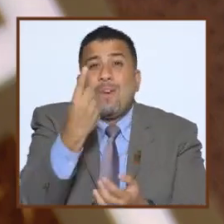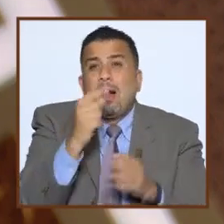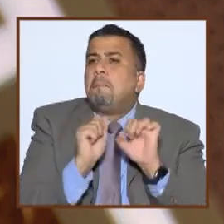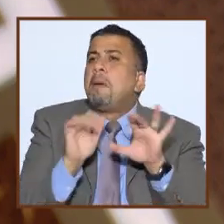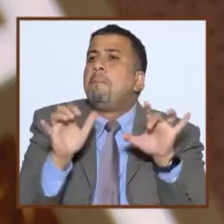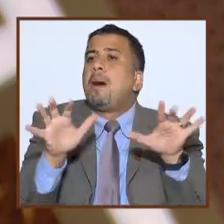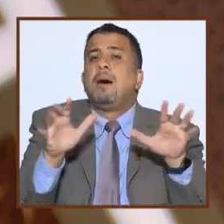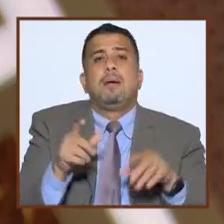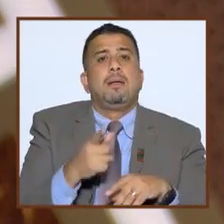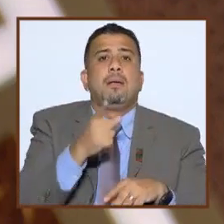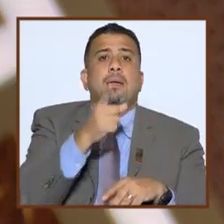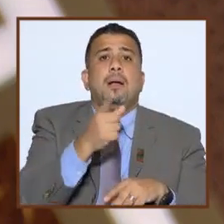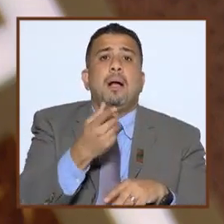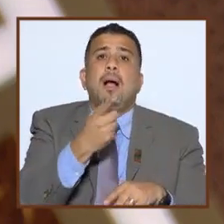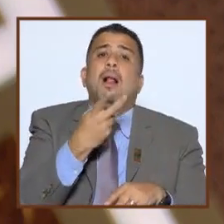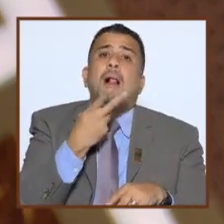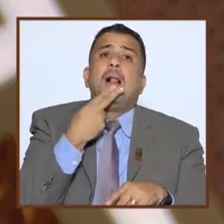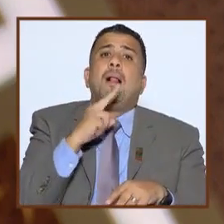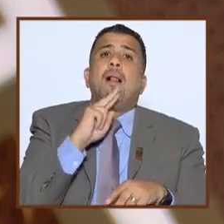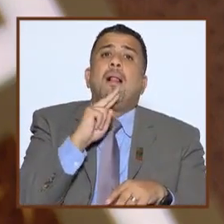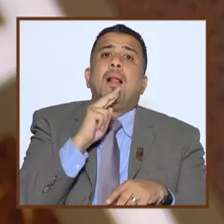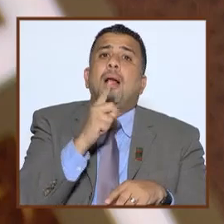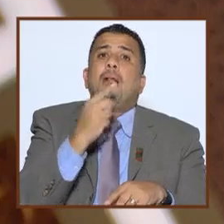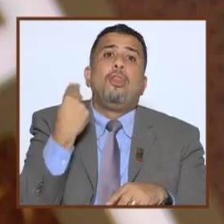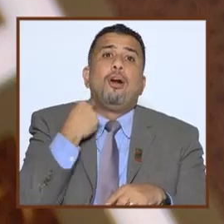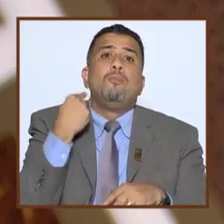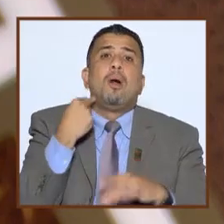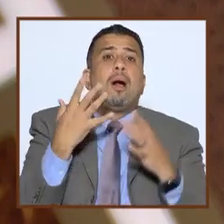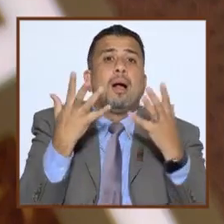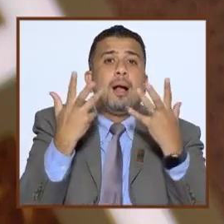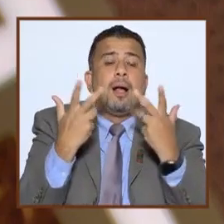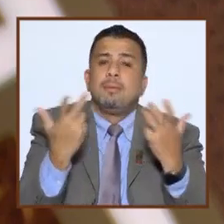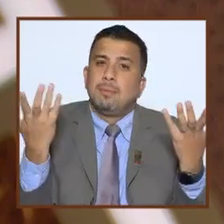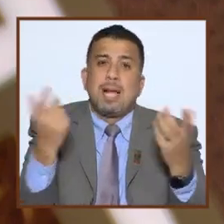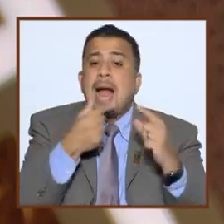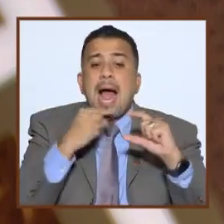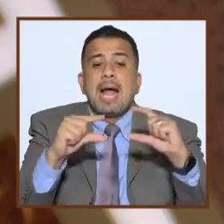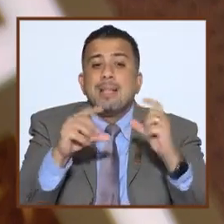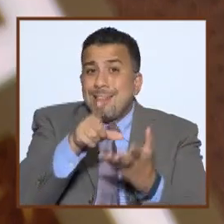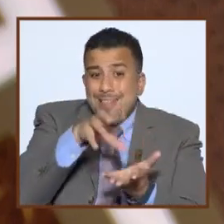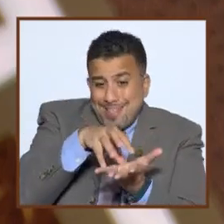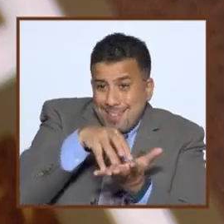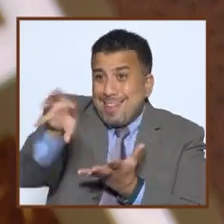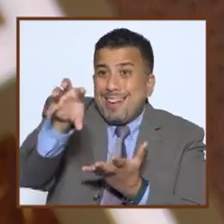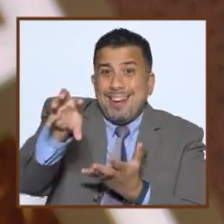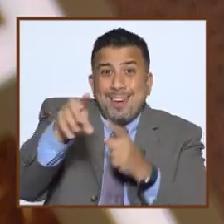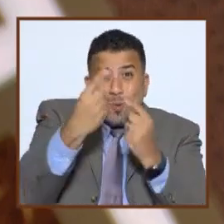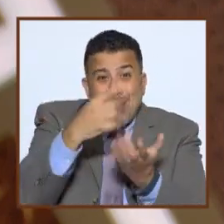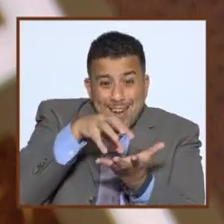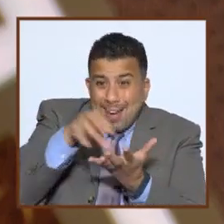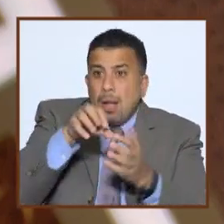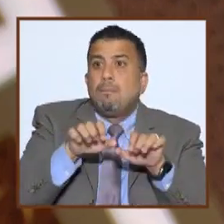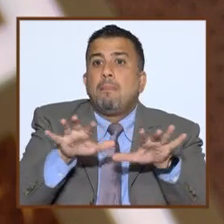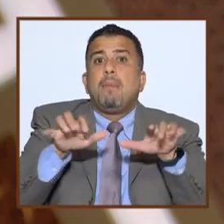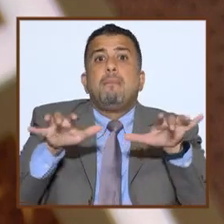تعال رد هذا الحديث وتتوب الى الله يعني كيف تسترد هذا الحديث وكيف تتدارك هذا الخطا